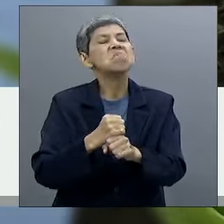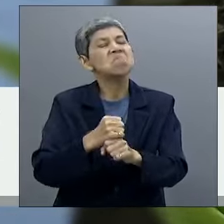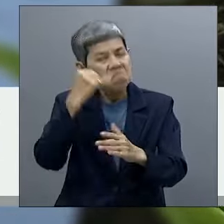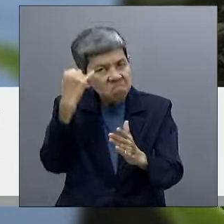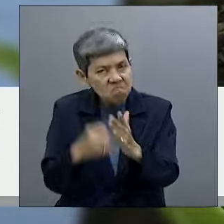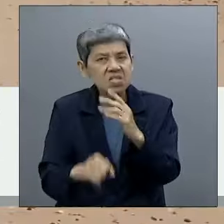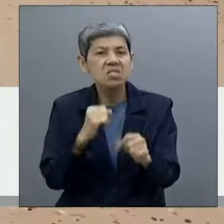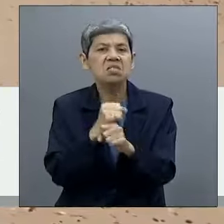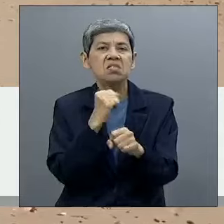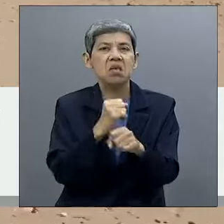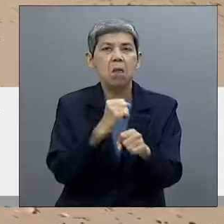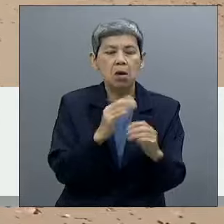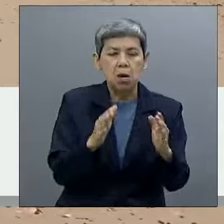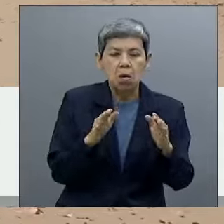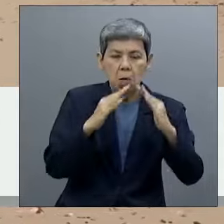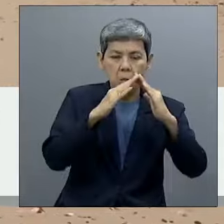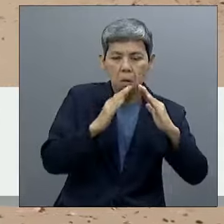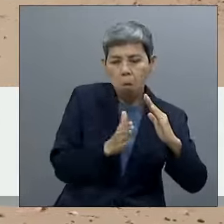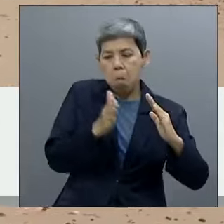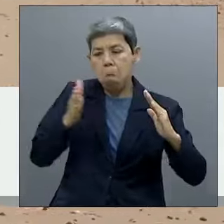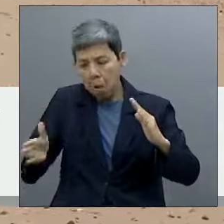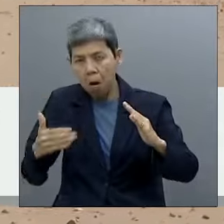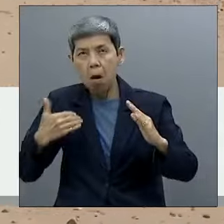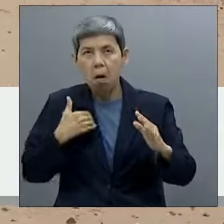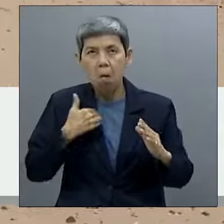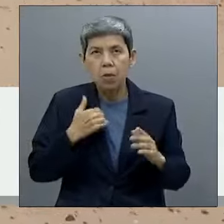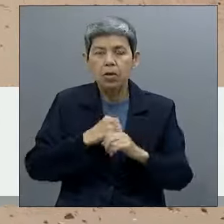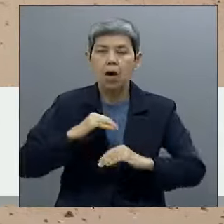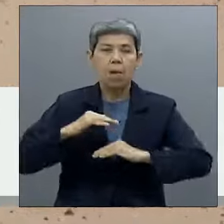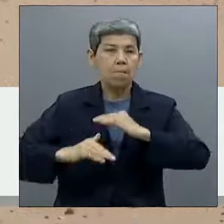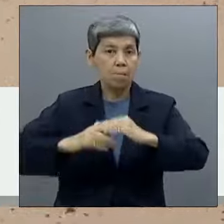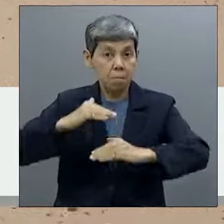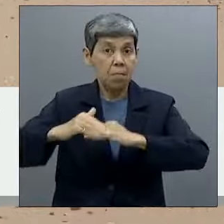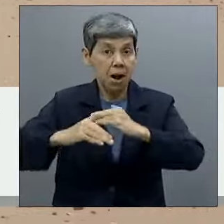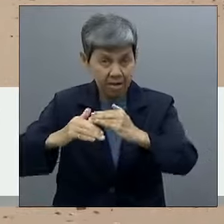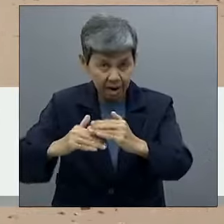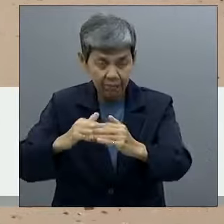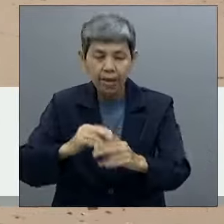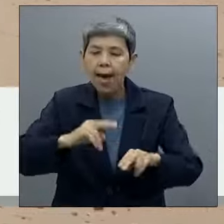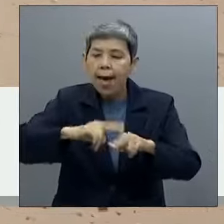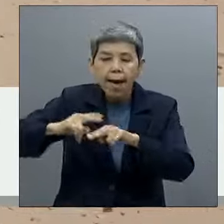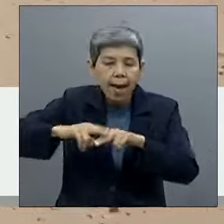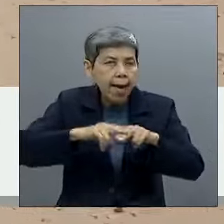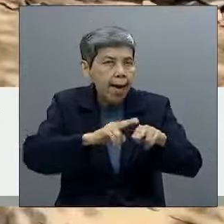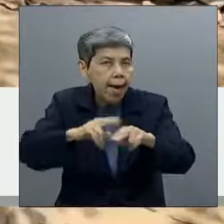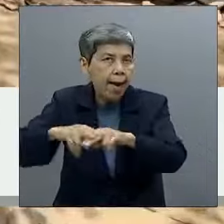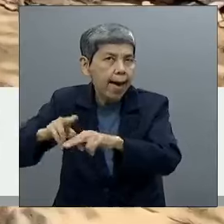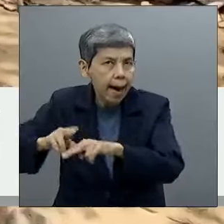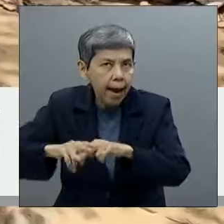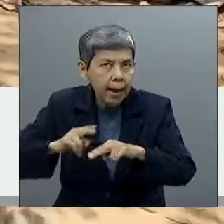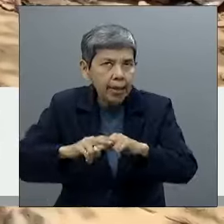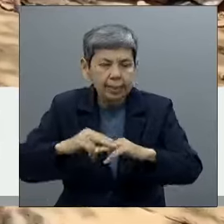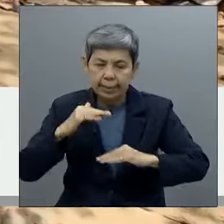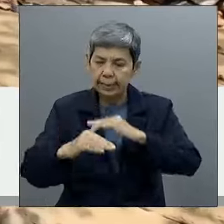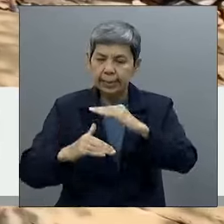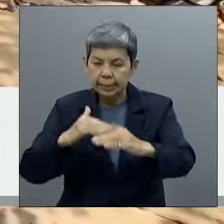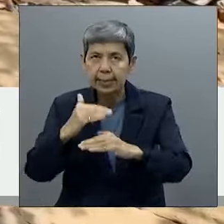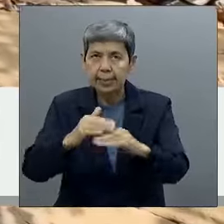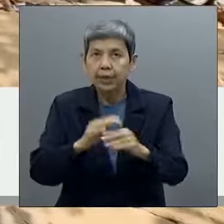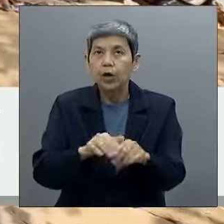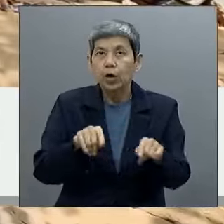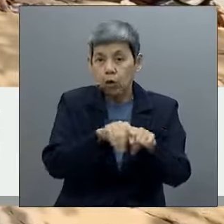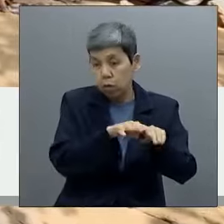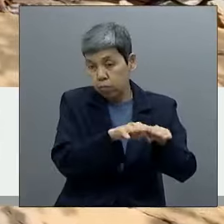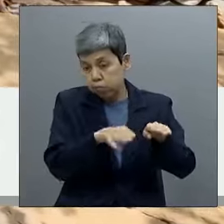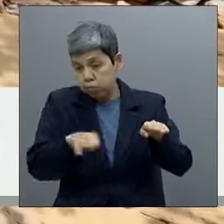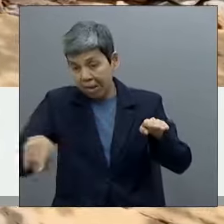นที่ชายหาดสาธารณะประกอบไปด้วยแนวบันไดไม้ลานนั่งเล่นไม้แนวบันไดคอนกรีตขั้นที่2ถึงขั้น